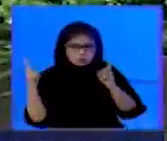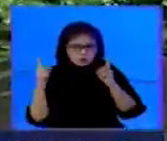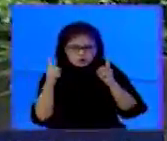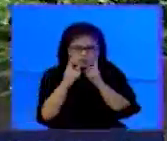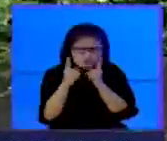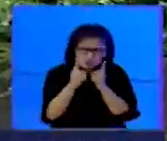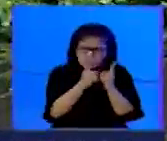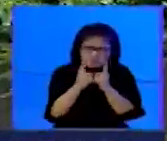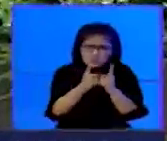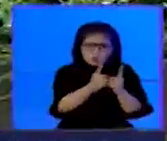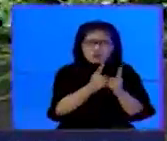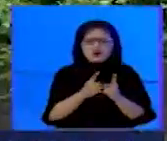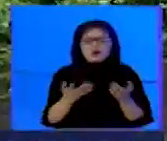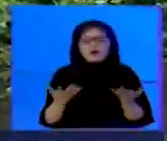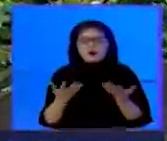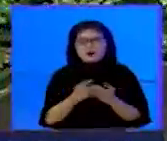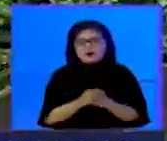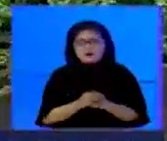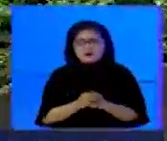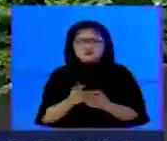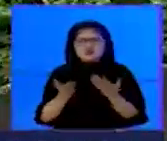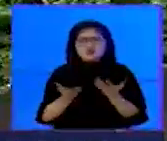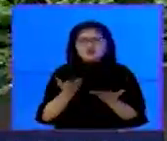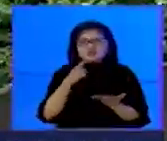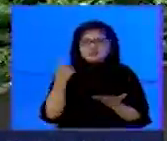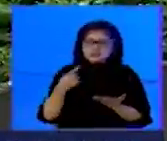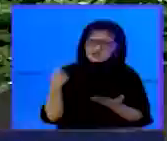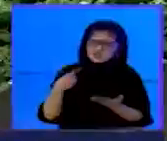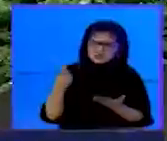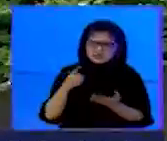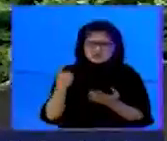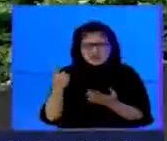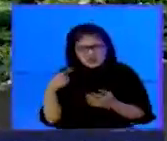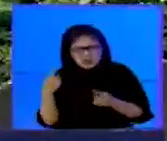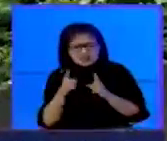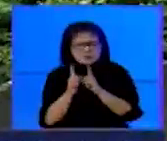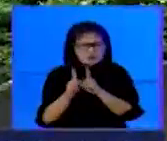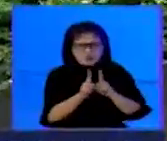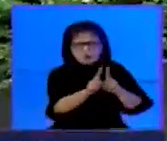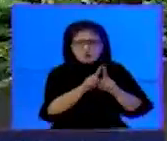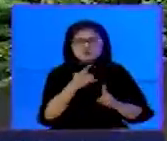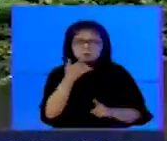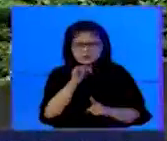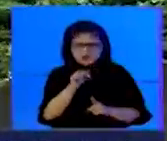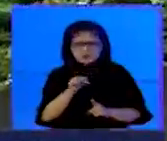itu apa dekat atau mungkin terlalu intensnya terlalu sering gitu kan. Hal seperti itu sih kalau menurut